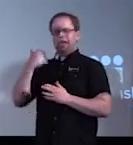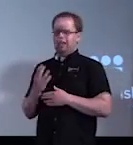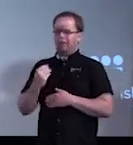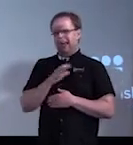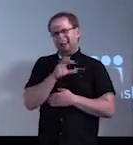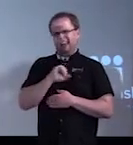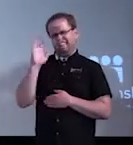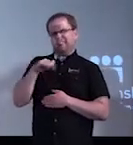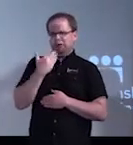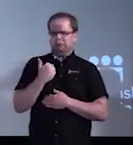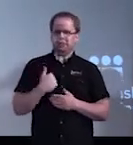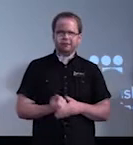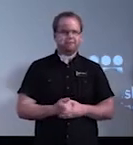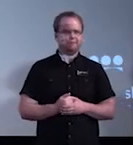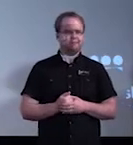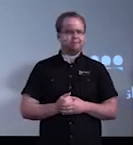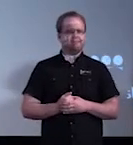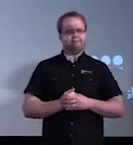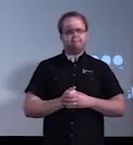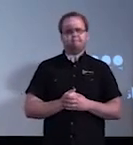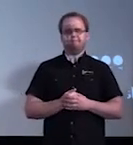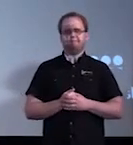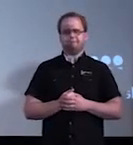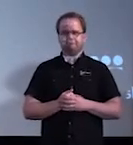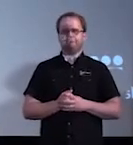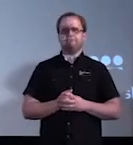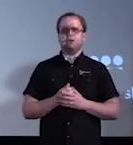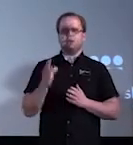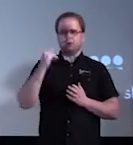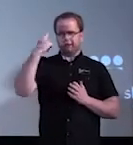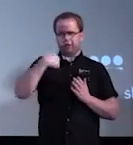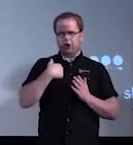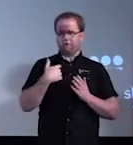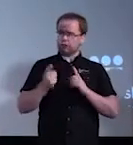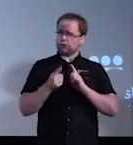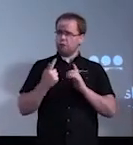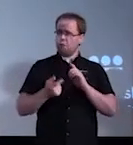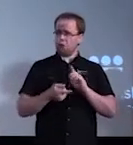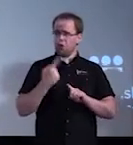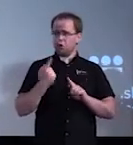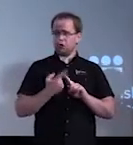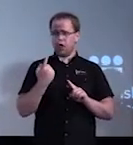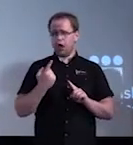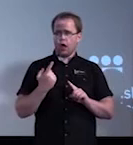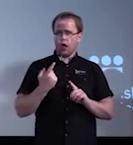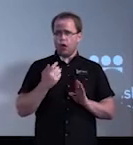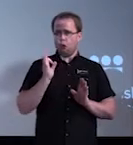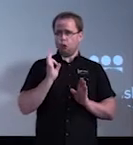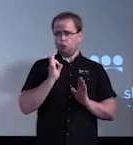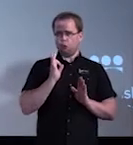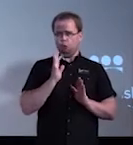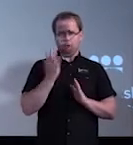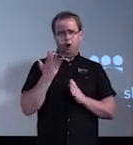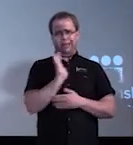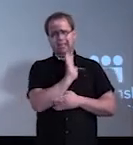vet vem jag är. Ja, precis. Bra. Ja, men då tänkte jag att vi kanske ska börja med, alltså hur ser ni på